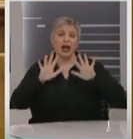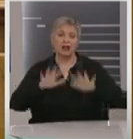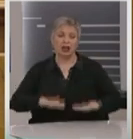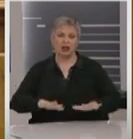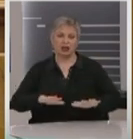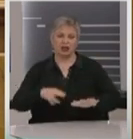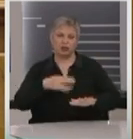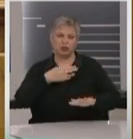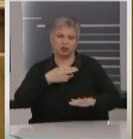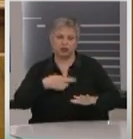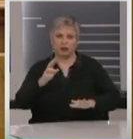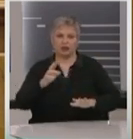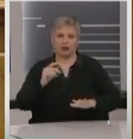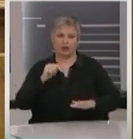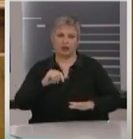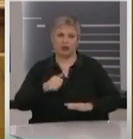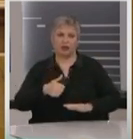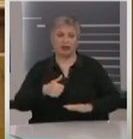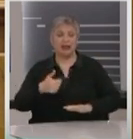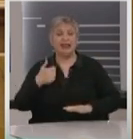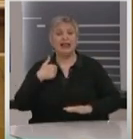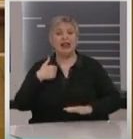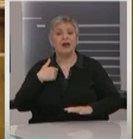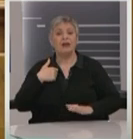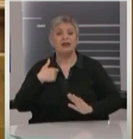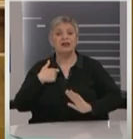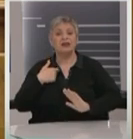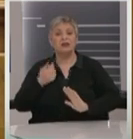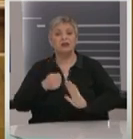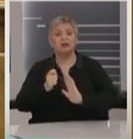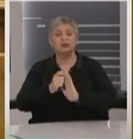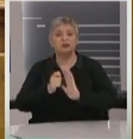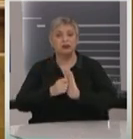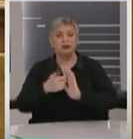χώρα. Εμείς καταγράφουμε ήδη